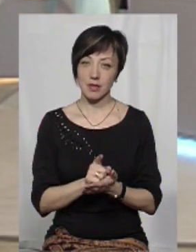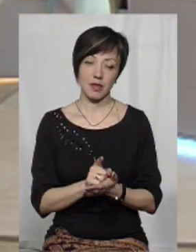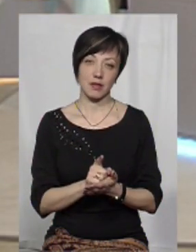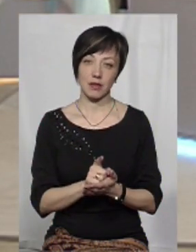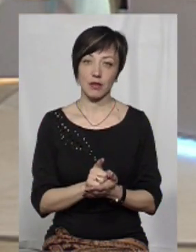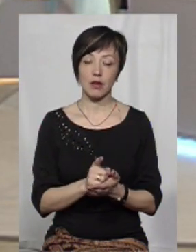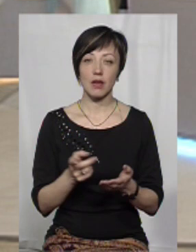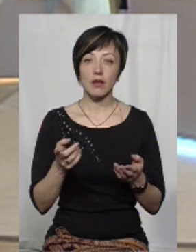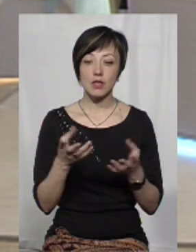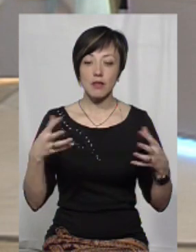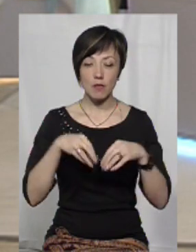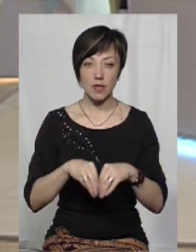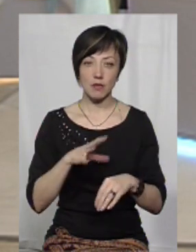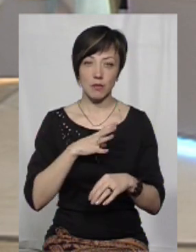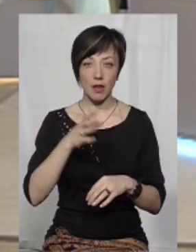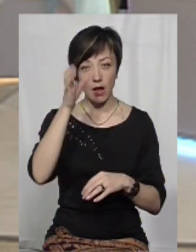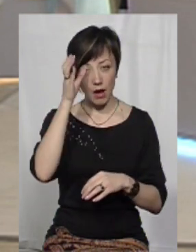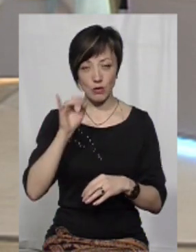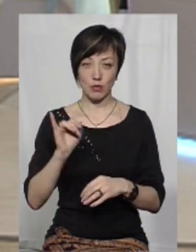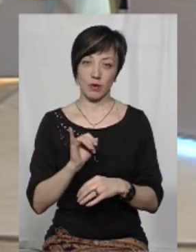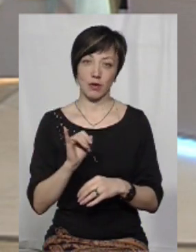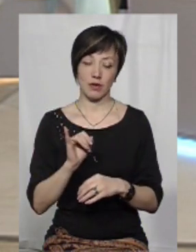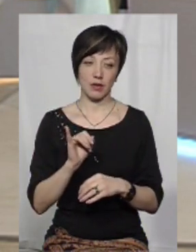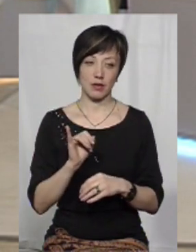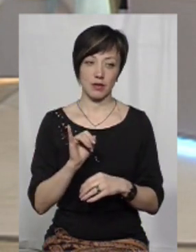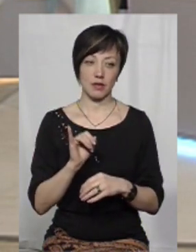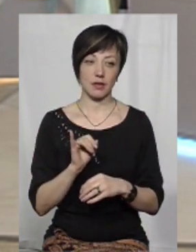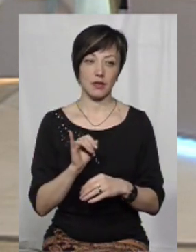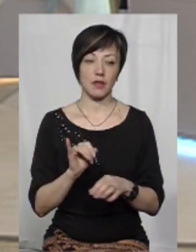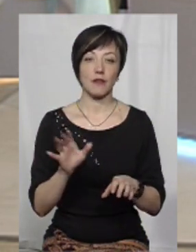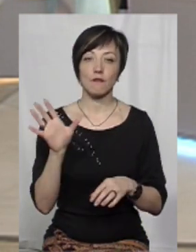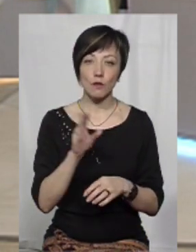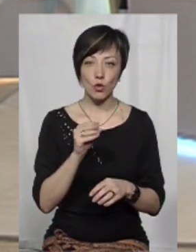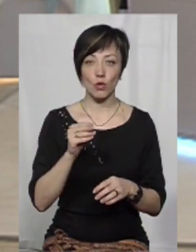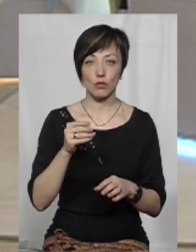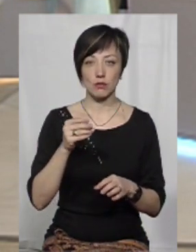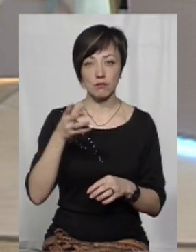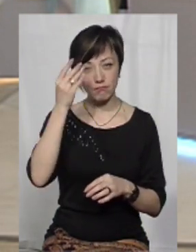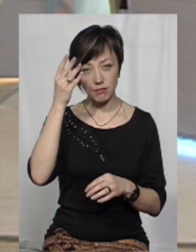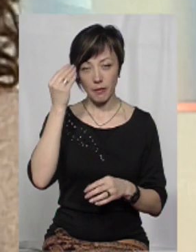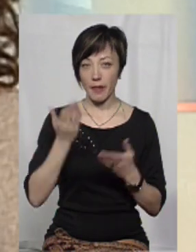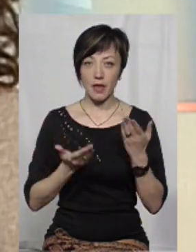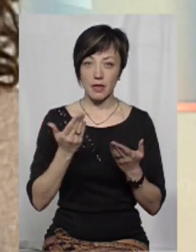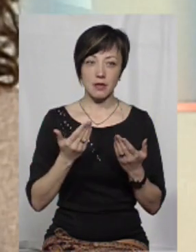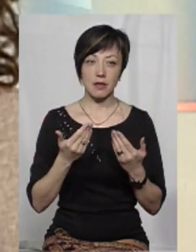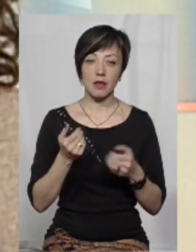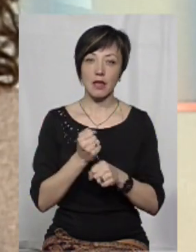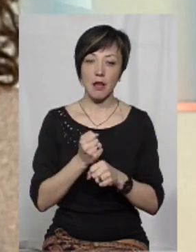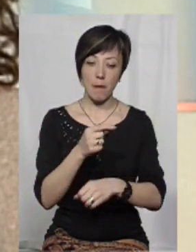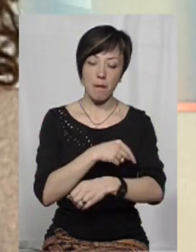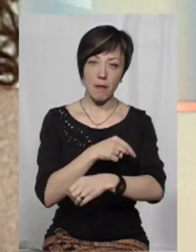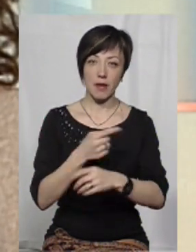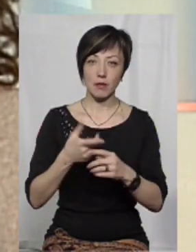Обязательно должен какой-то совместный быть разум, и все учитывается. Допустим, если манипуляционную мы делаем,